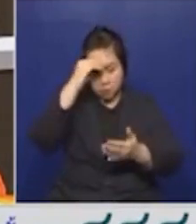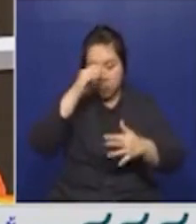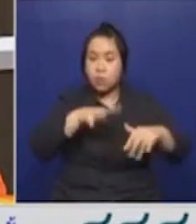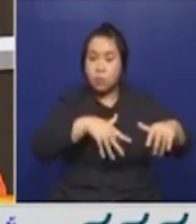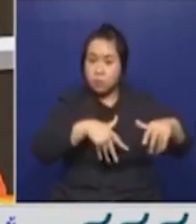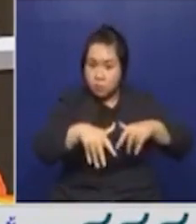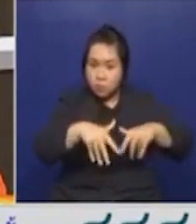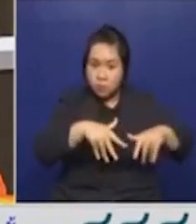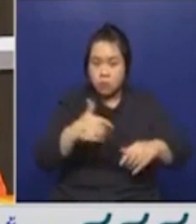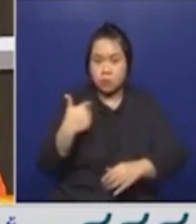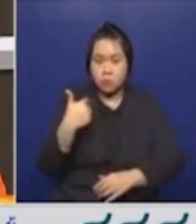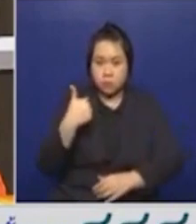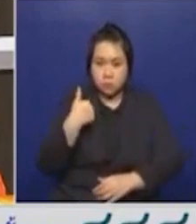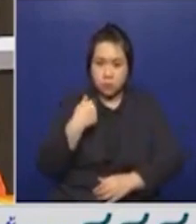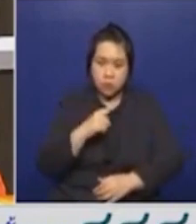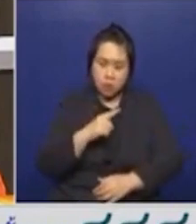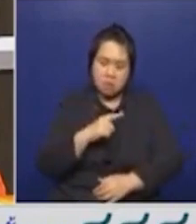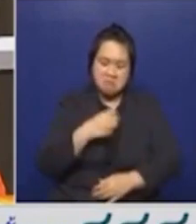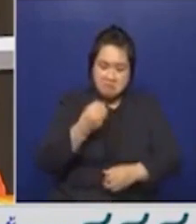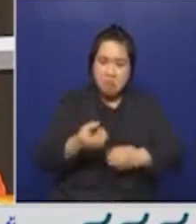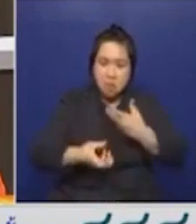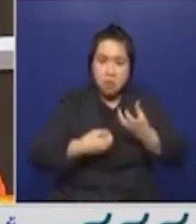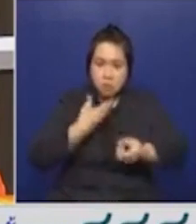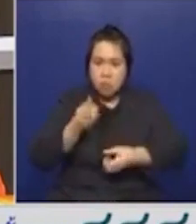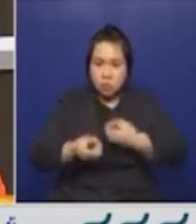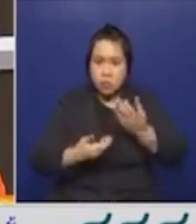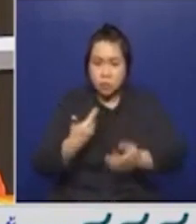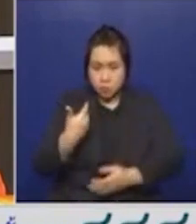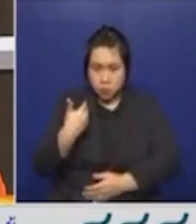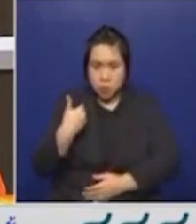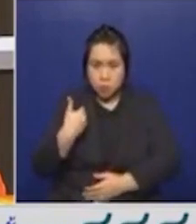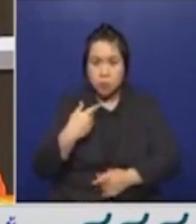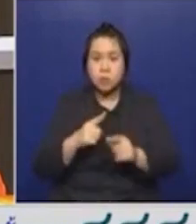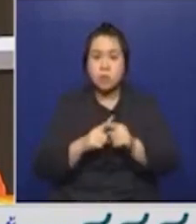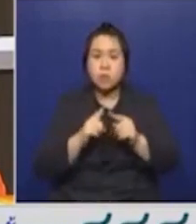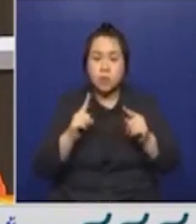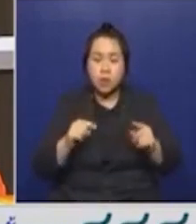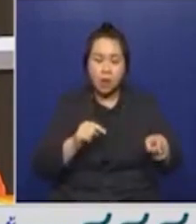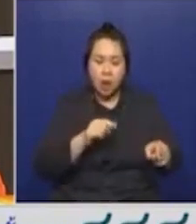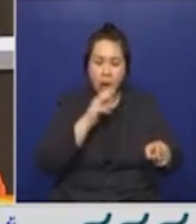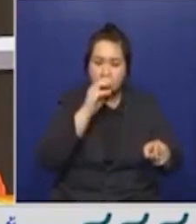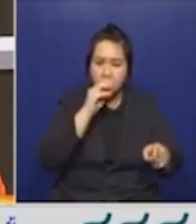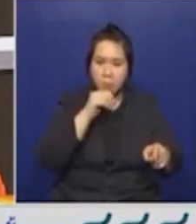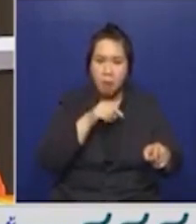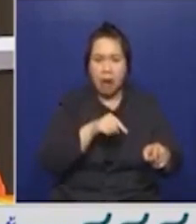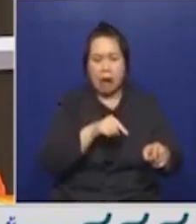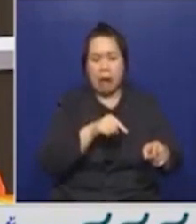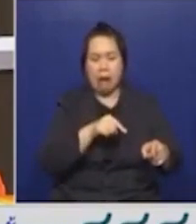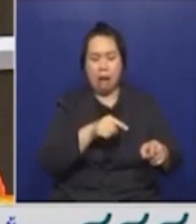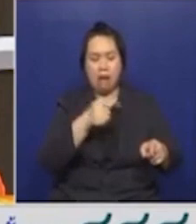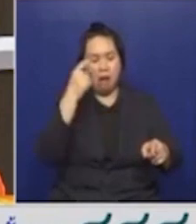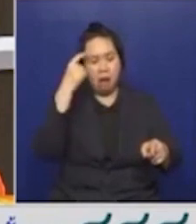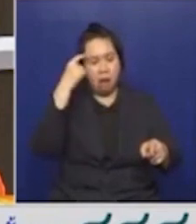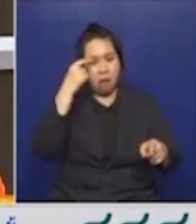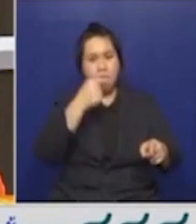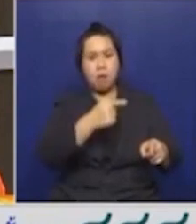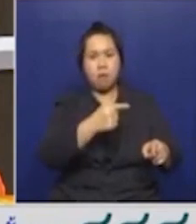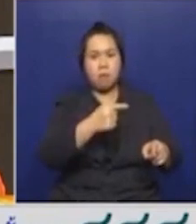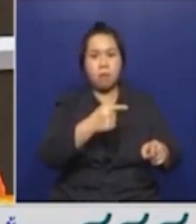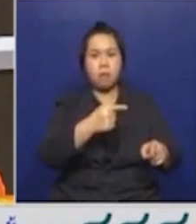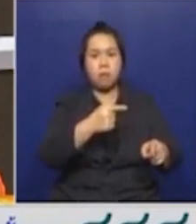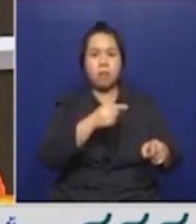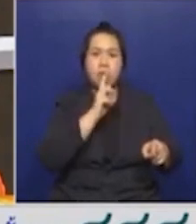ชนออกมาแสดงความคิดเห็นเรื่องนี้กันมากมายนะคะแต่แค่ถ้าเขาพูดก็ถูกกล่าวหาว่าคิดไรม์นะคะ